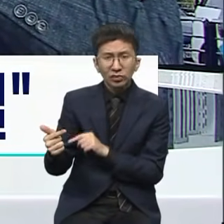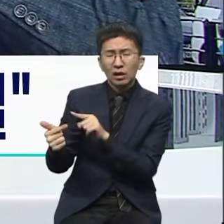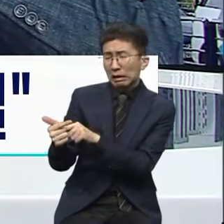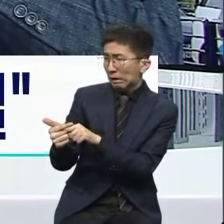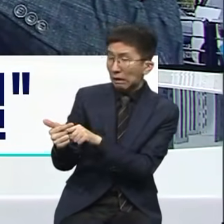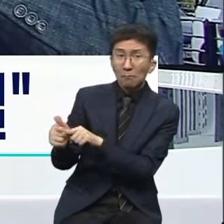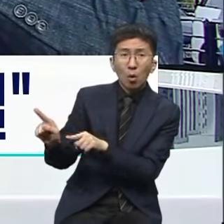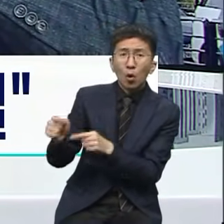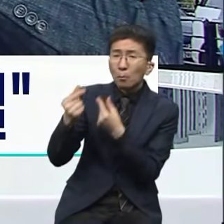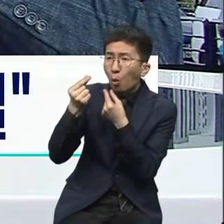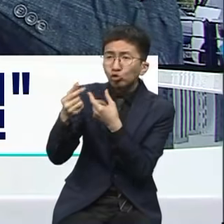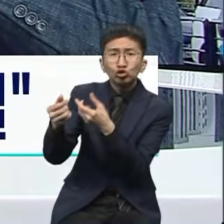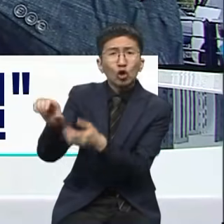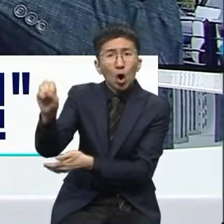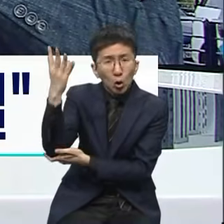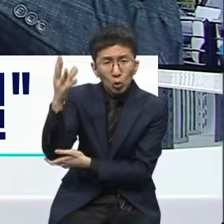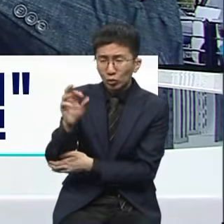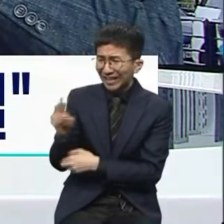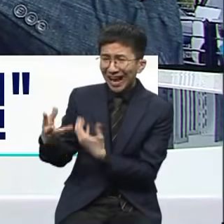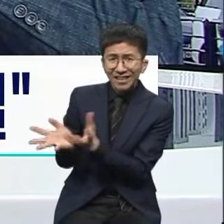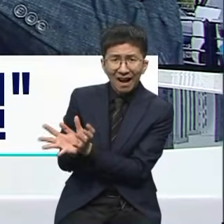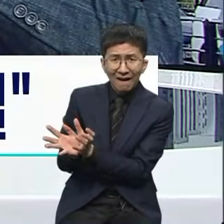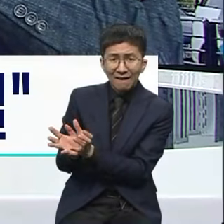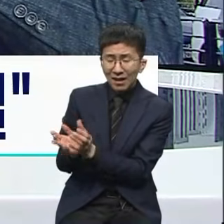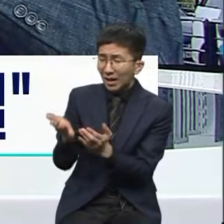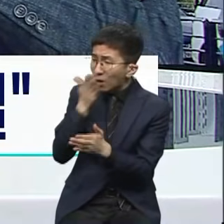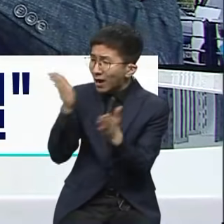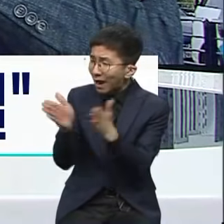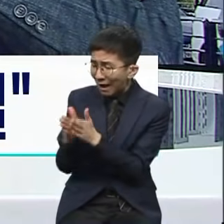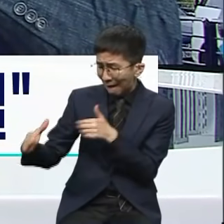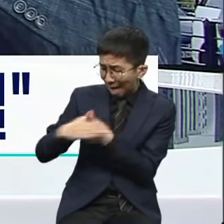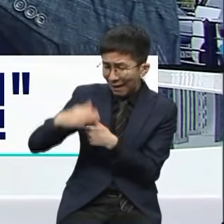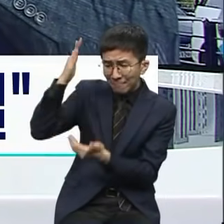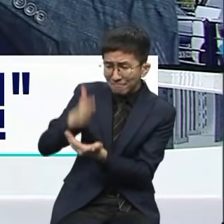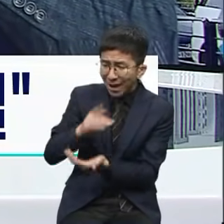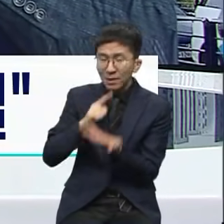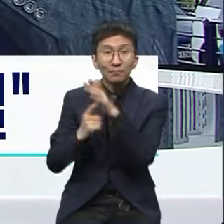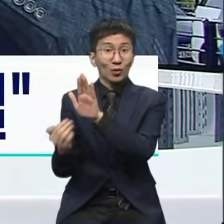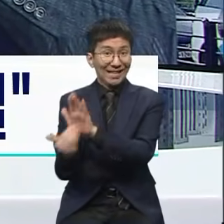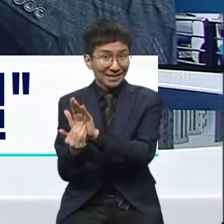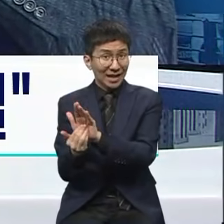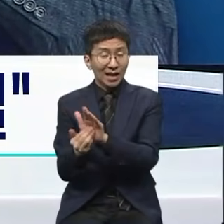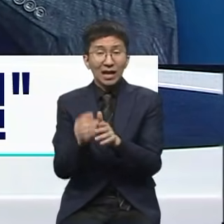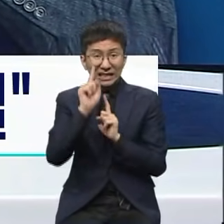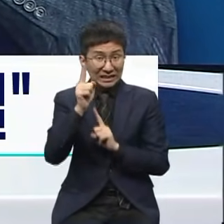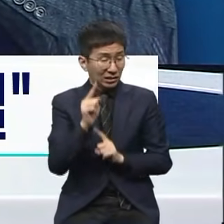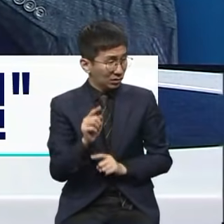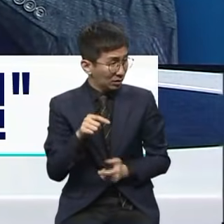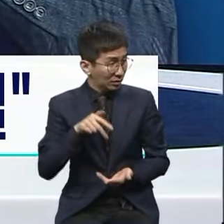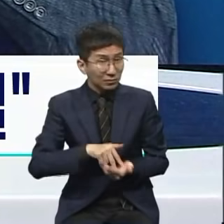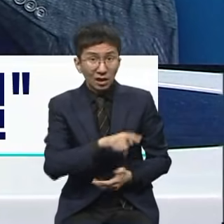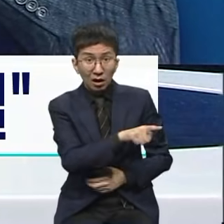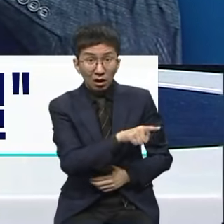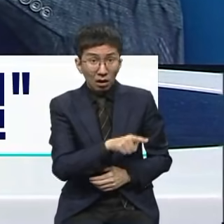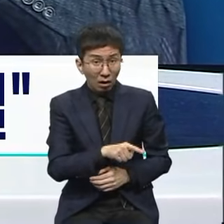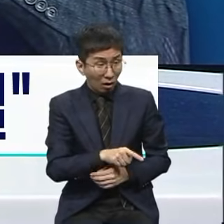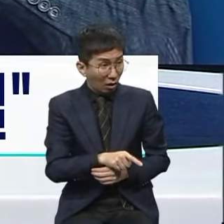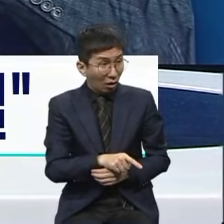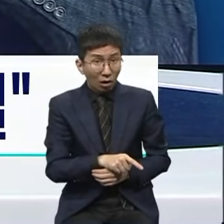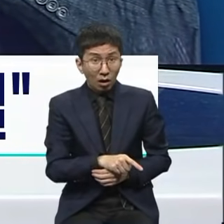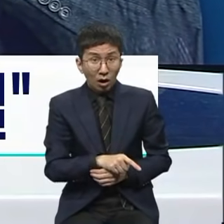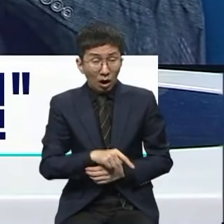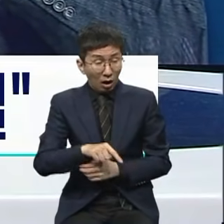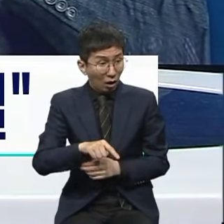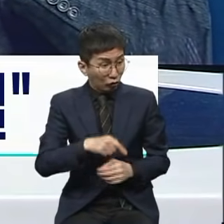향해 보수 언론과 야당에 편승하지 말라며 사과를 요구하자 이낙연 전 대표는 내부 싸움으로